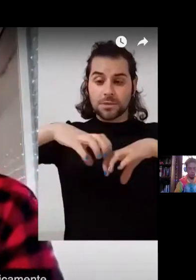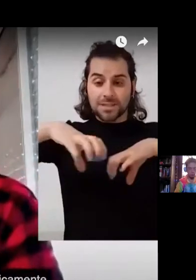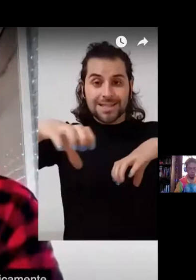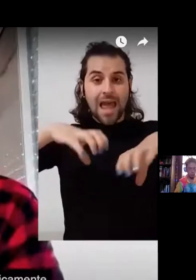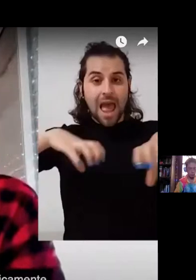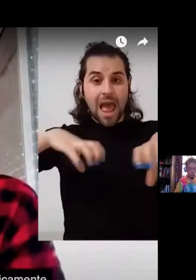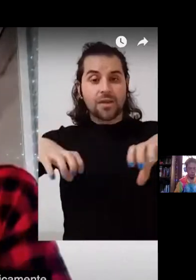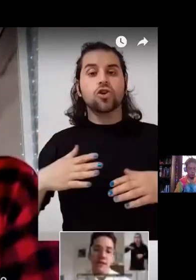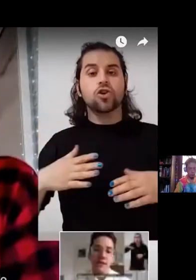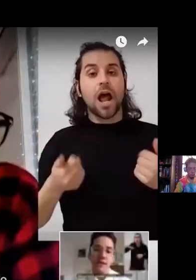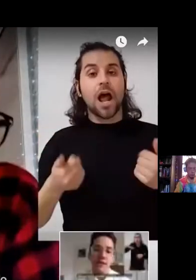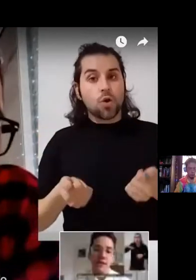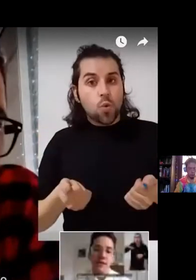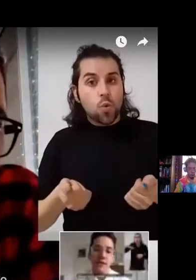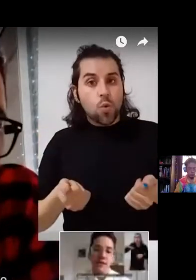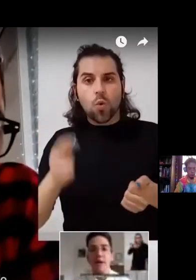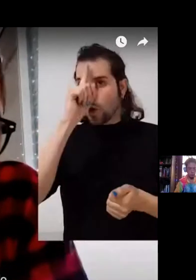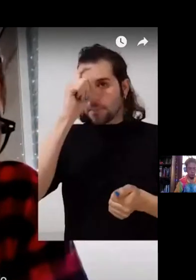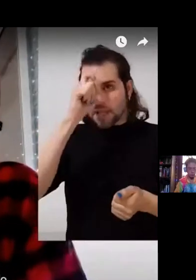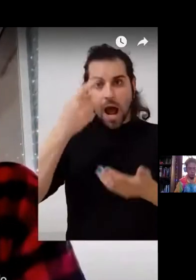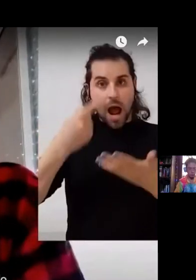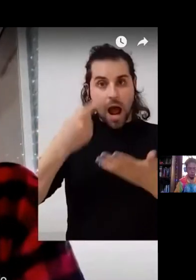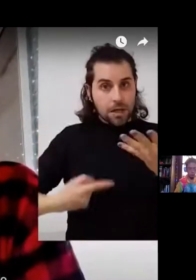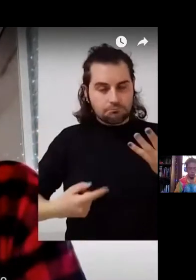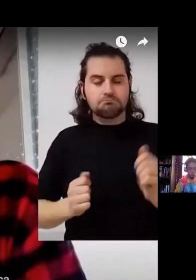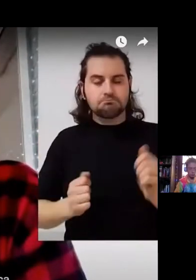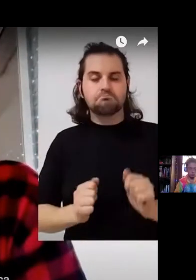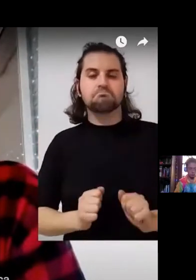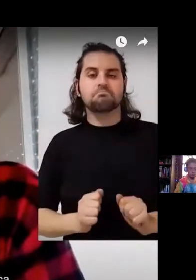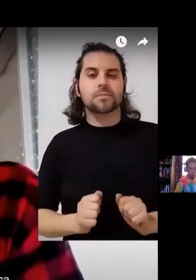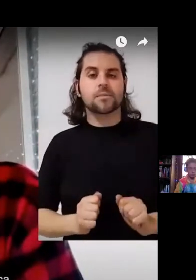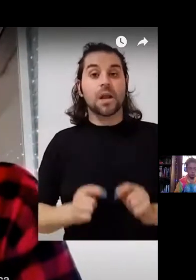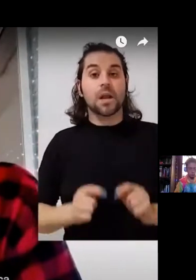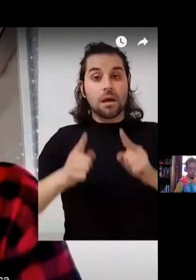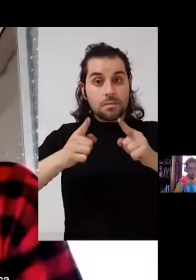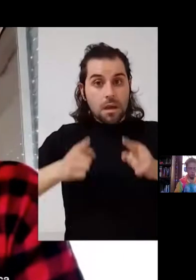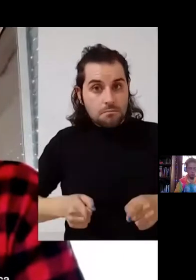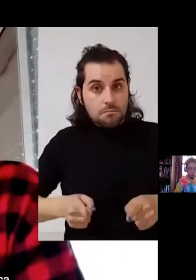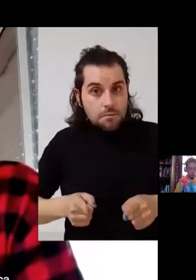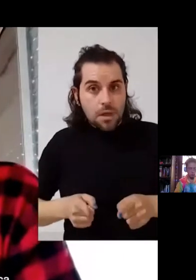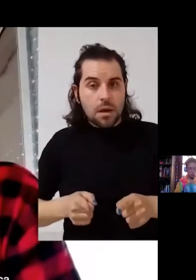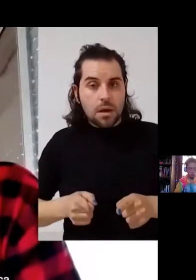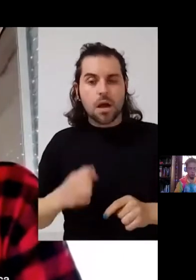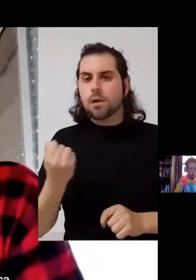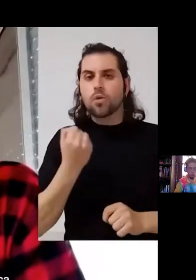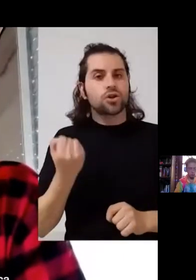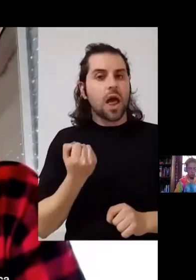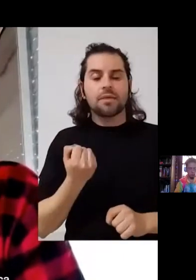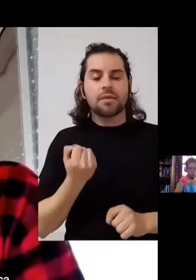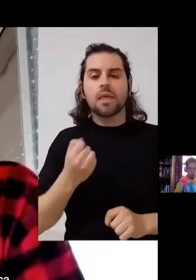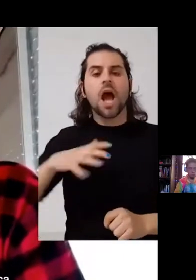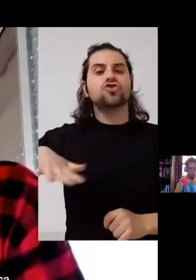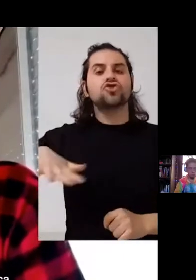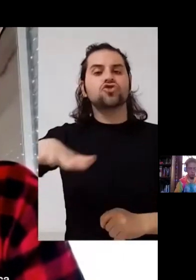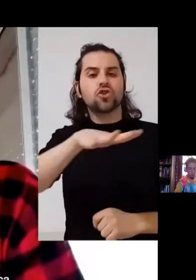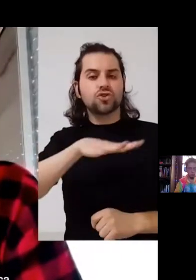de santé spécifiquement, mais aussi comme on est en train de discuter, l'accès,